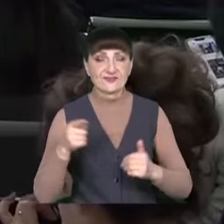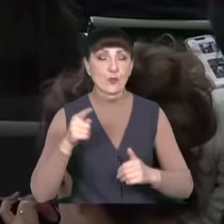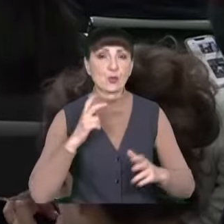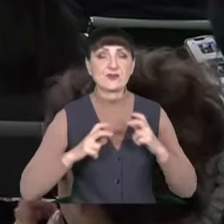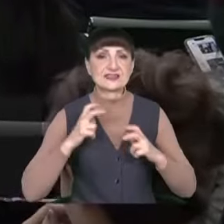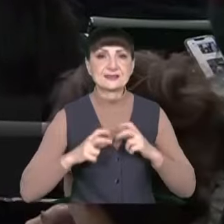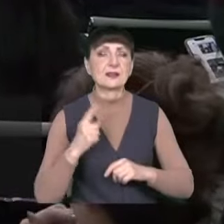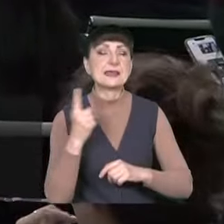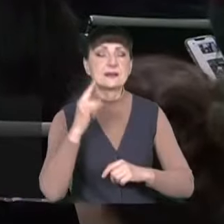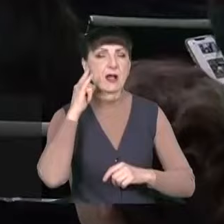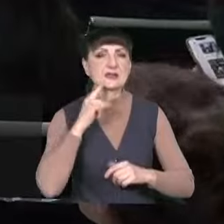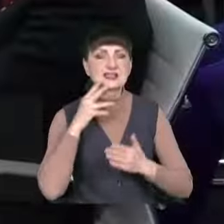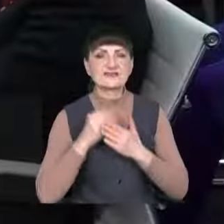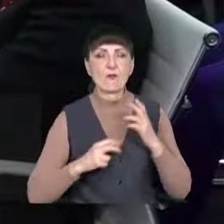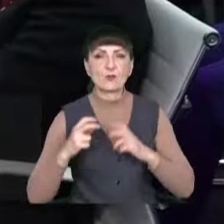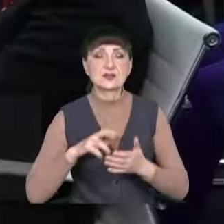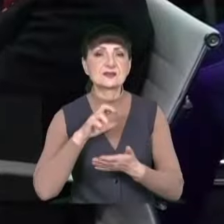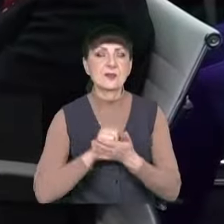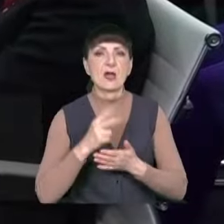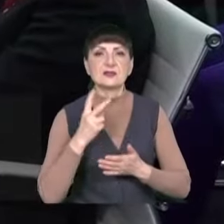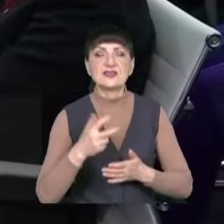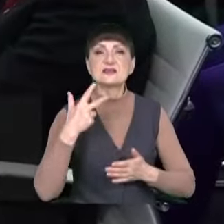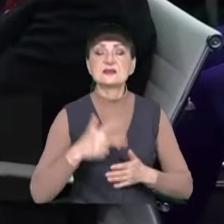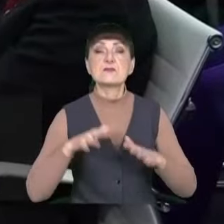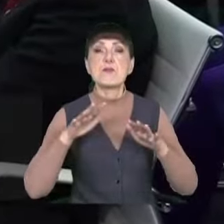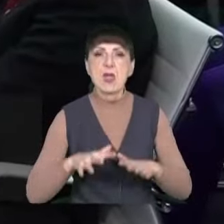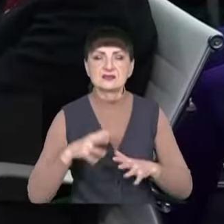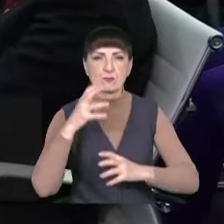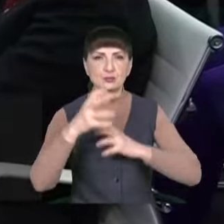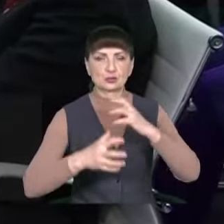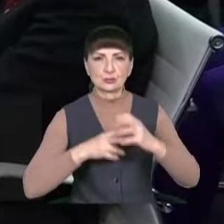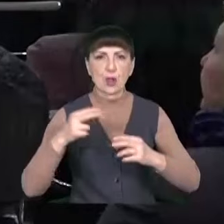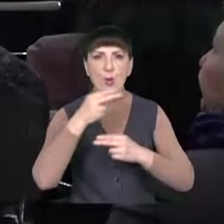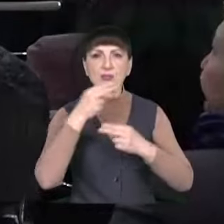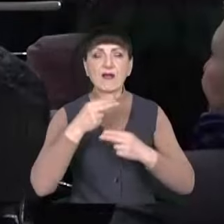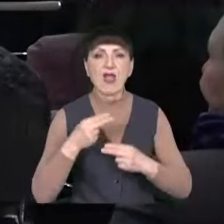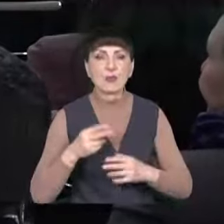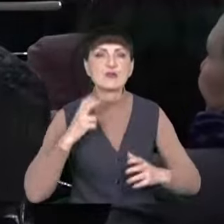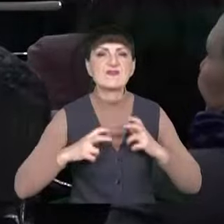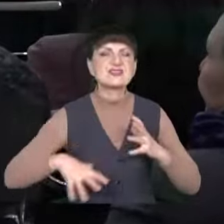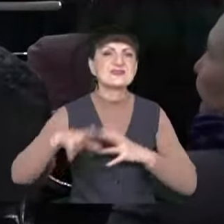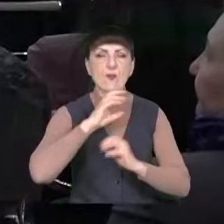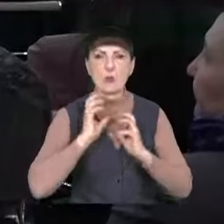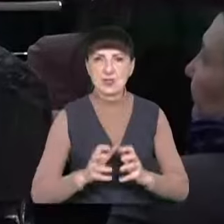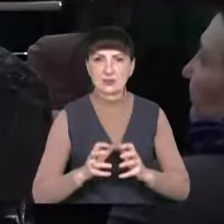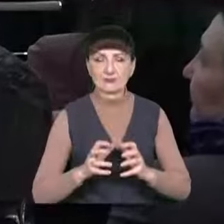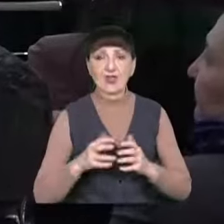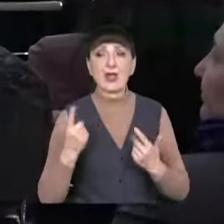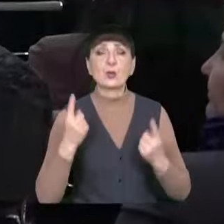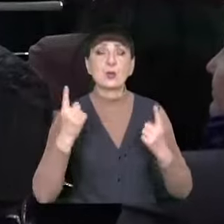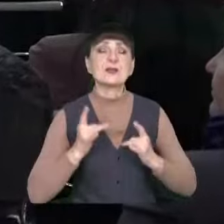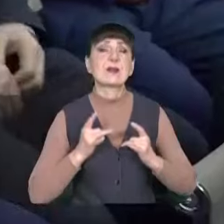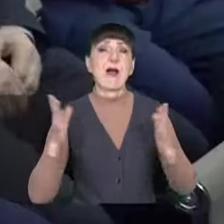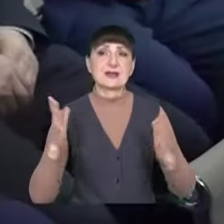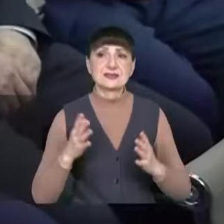– единственный отечественный вуз, занимающий 230-е место в международном рейтинге университетов мира. Разделить юбилейное